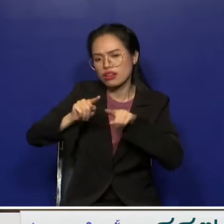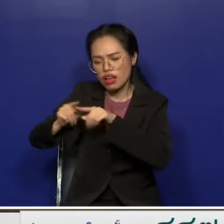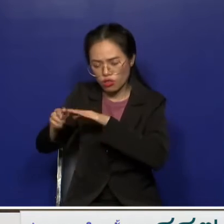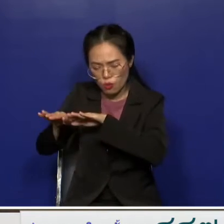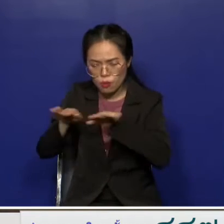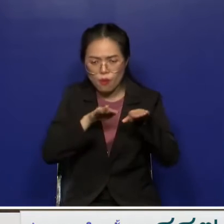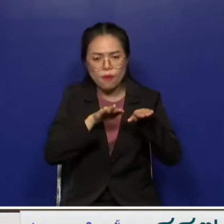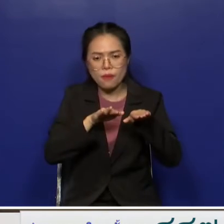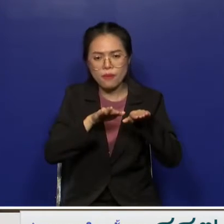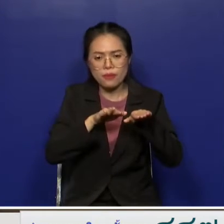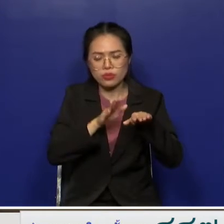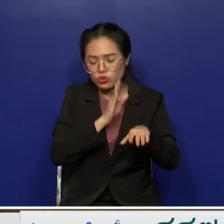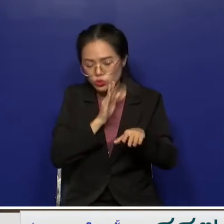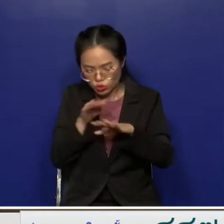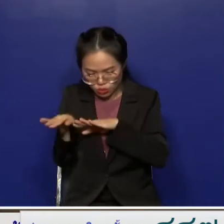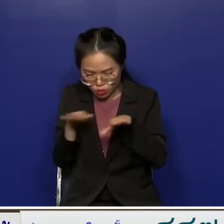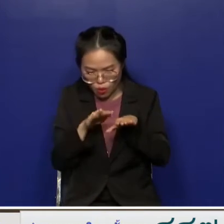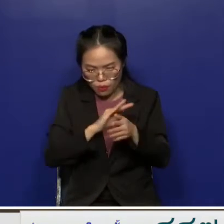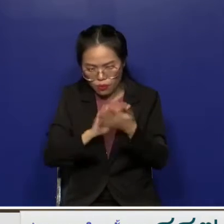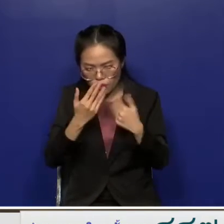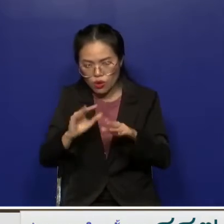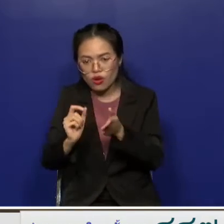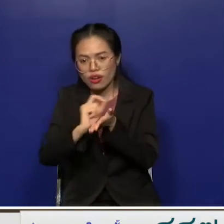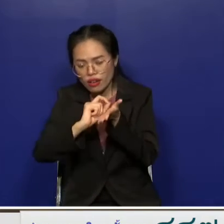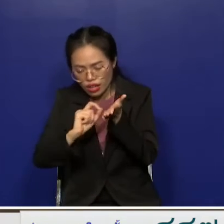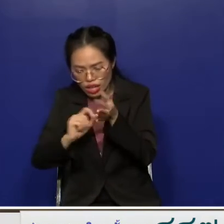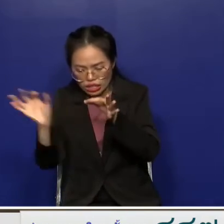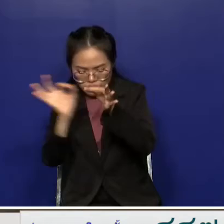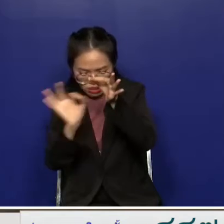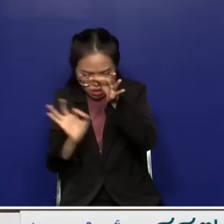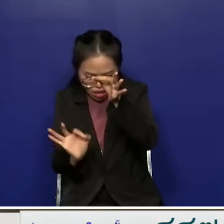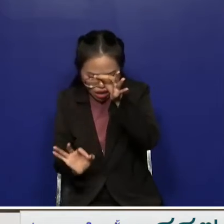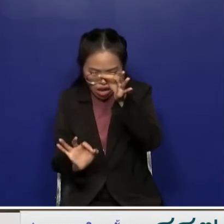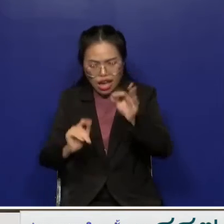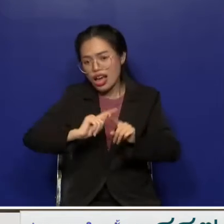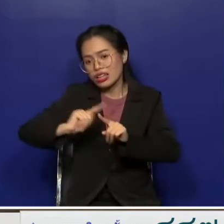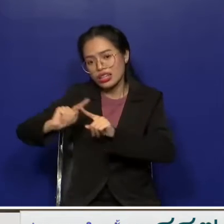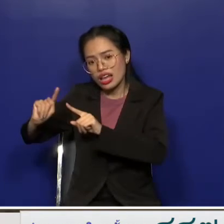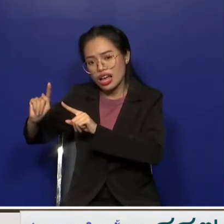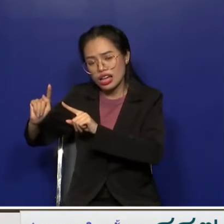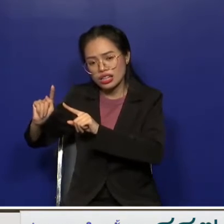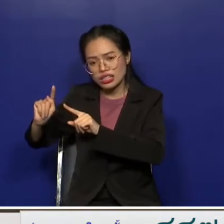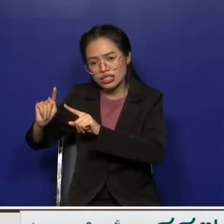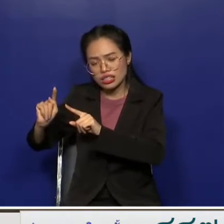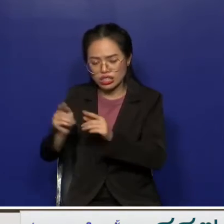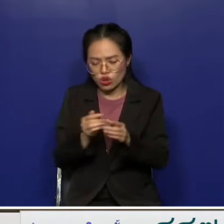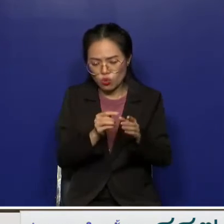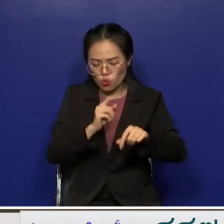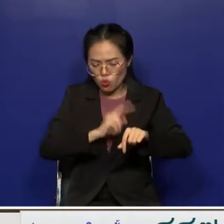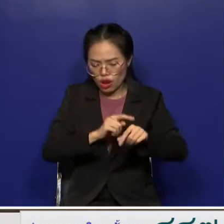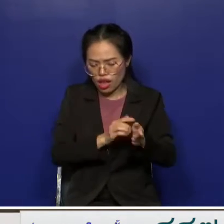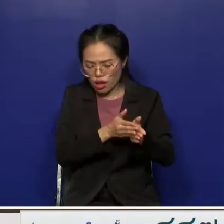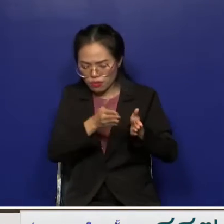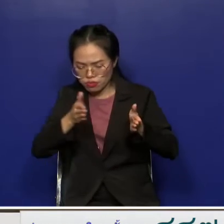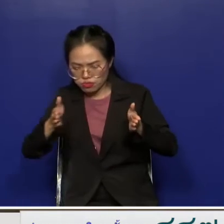านประธานถ้าเตรียมไว้ก่อนและเขียนเนื้อหาใดๆที่ก้าวล่วงไปเวลาในอนาคต